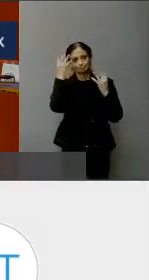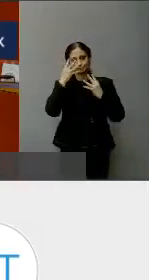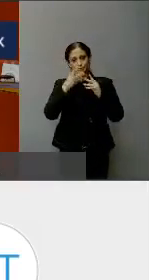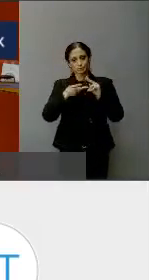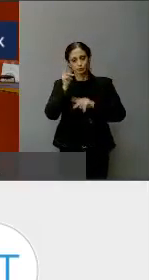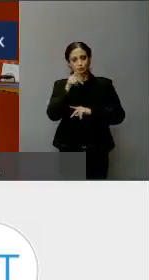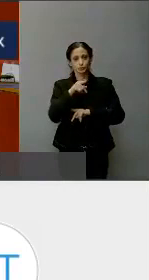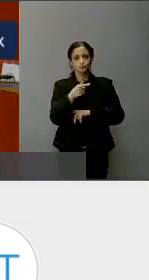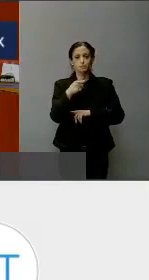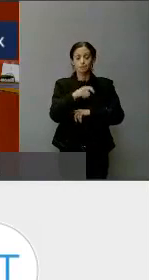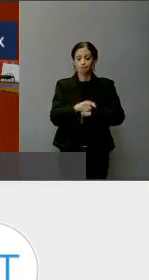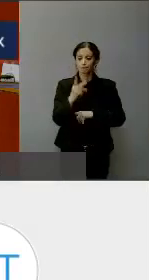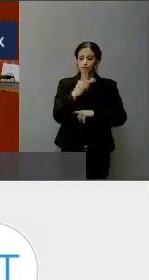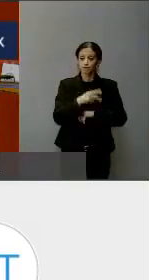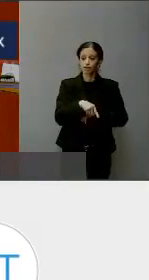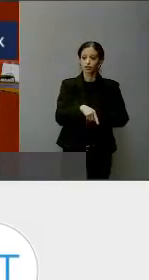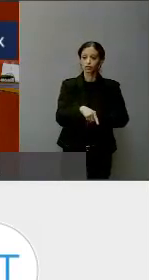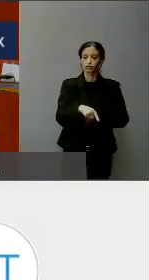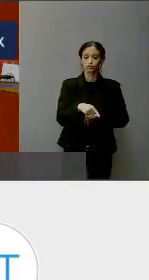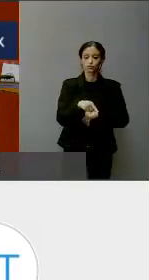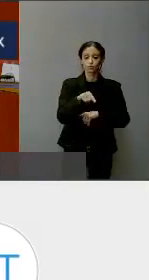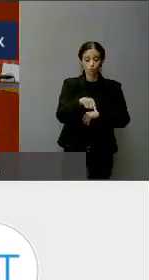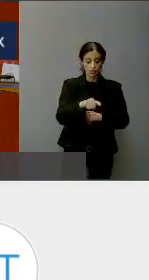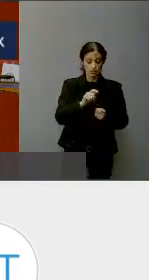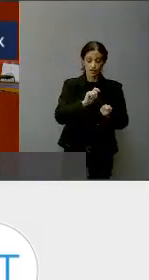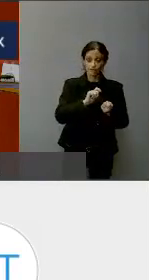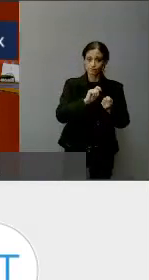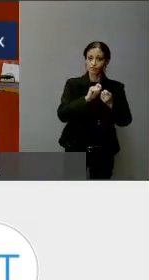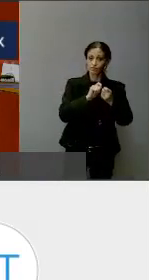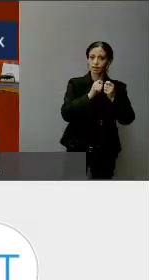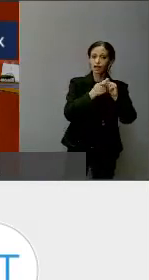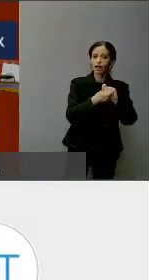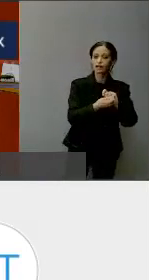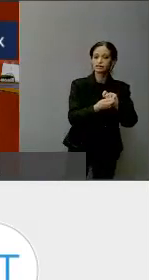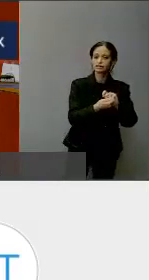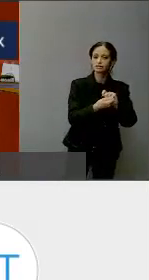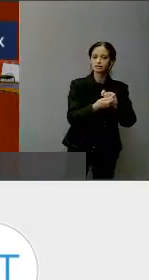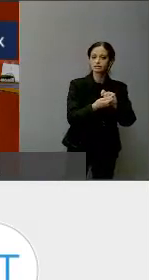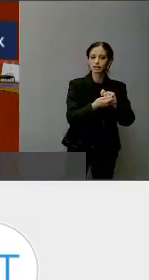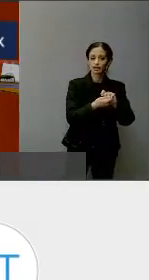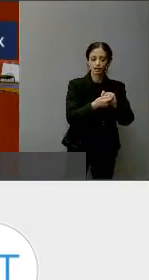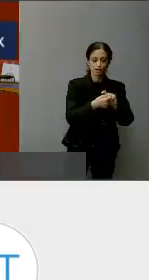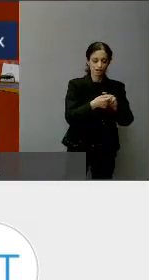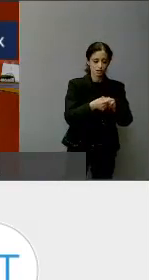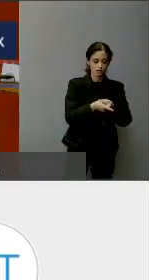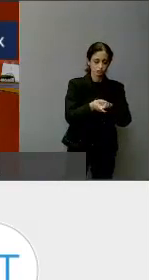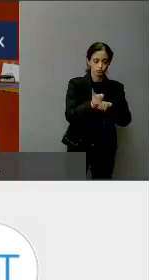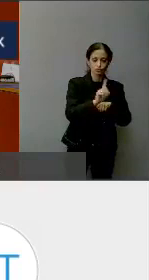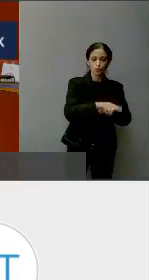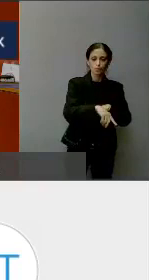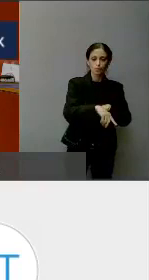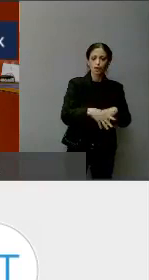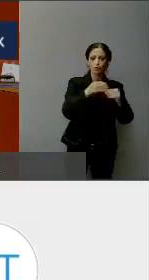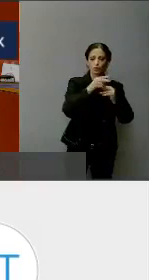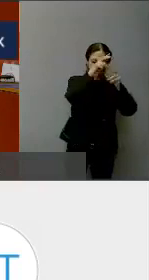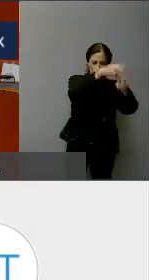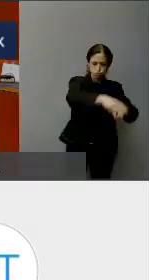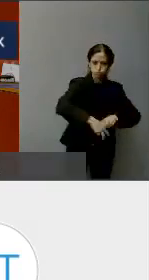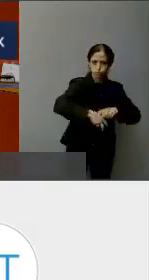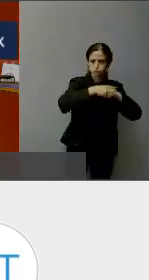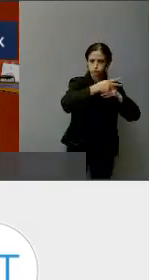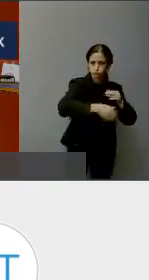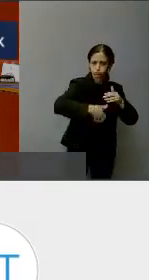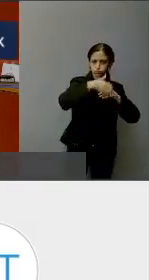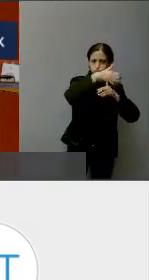tanto per cominciare non è una variante e da domani apre le porte alle ruspe e alla cementificazione